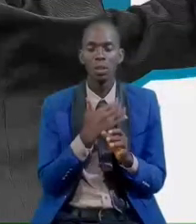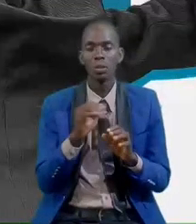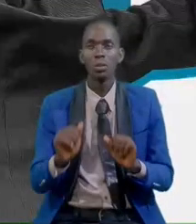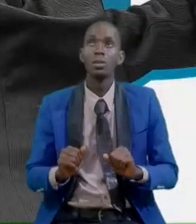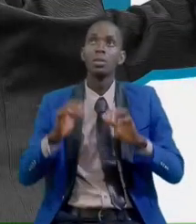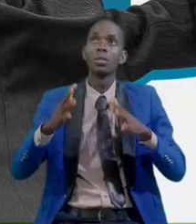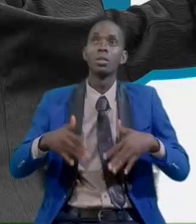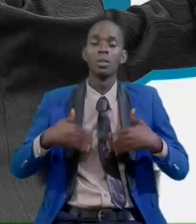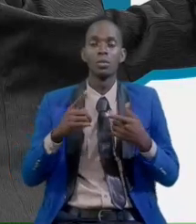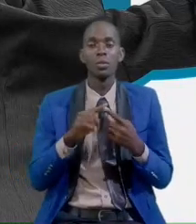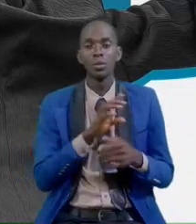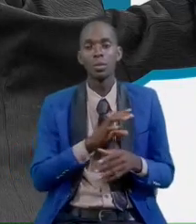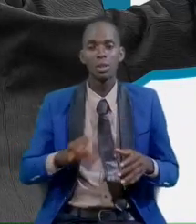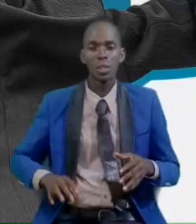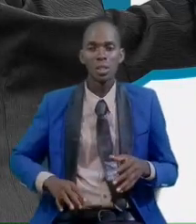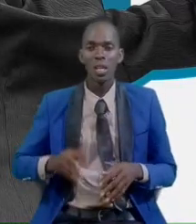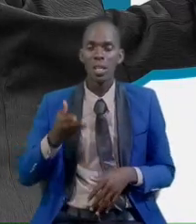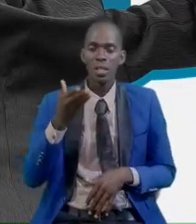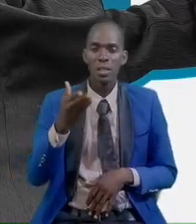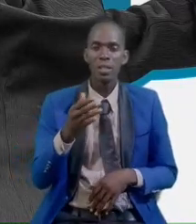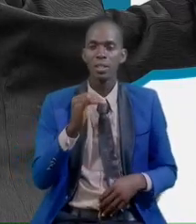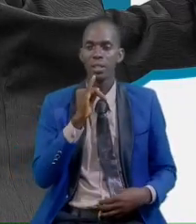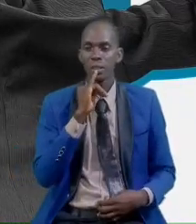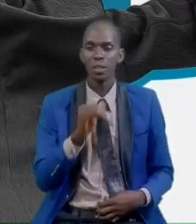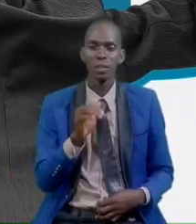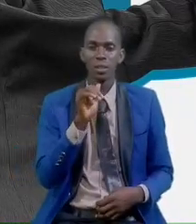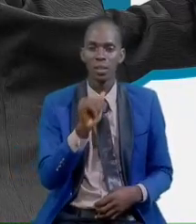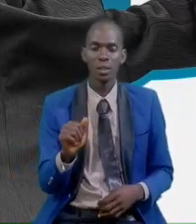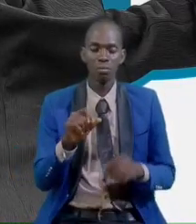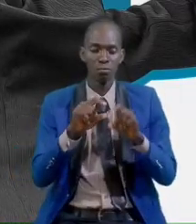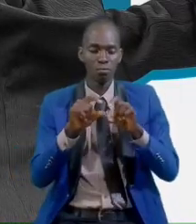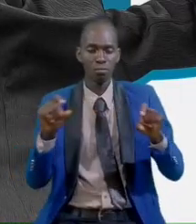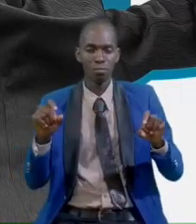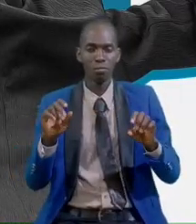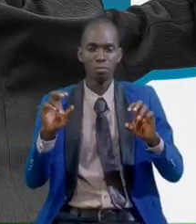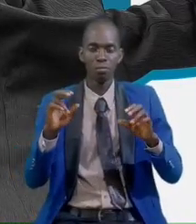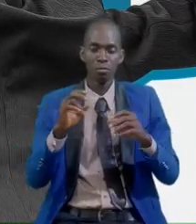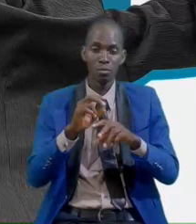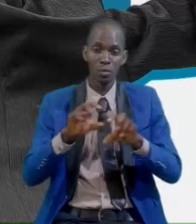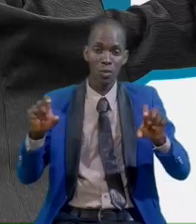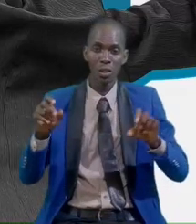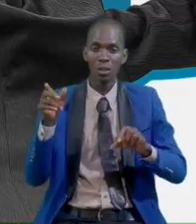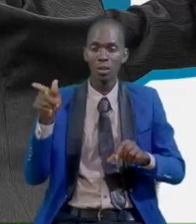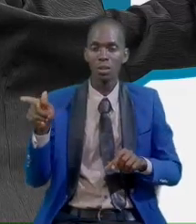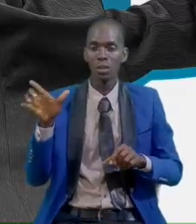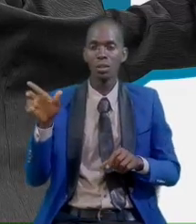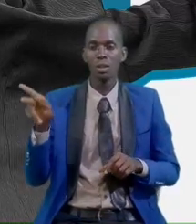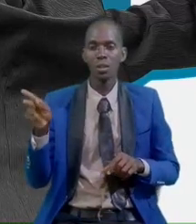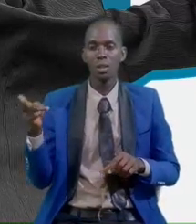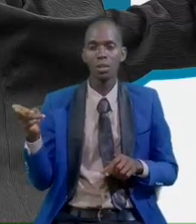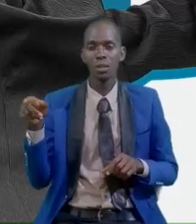Si nous suivez en ligne, il y a un lien qui s'affiche. Cliquez